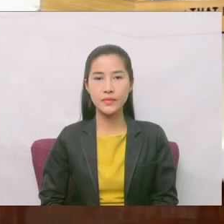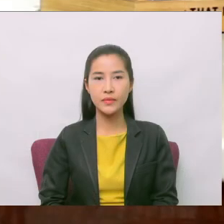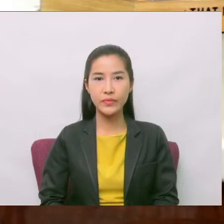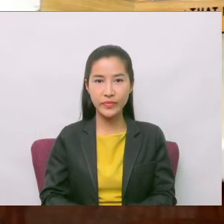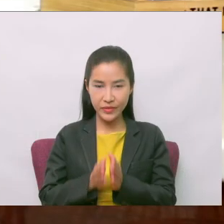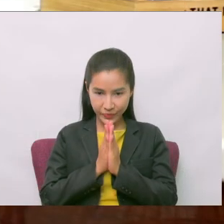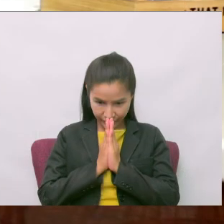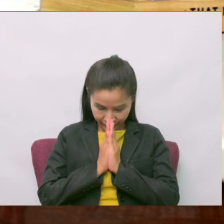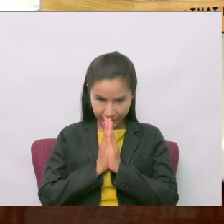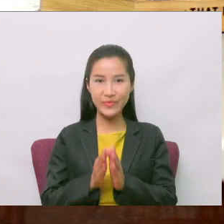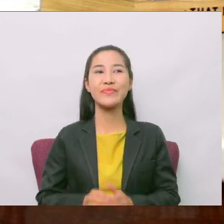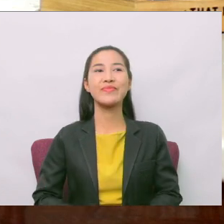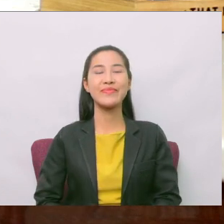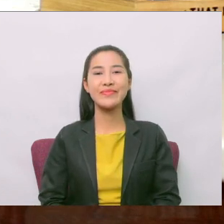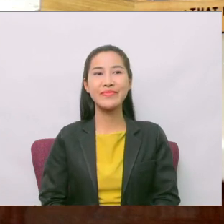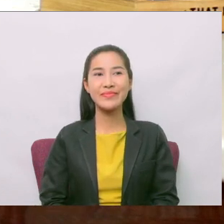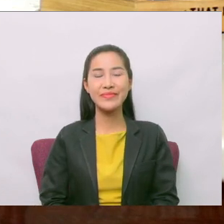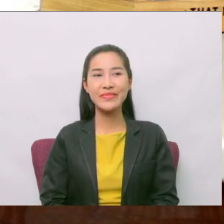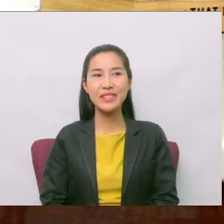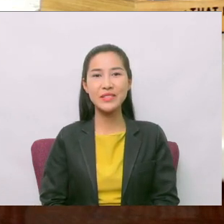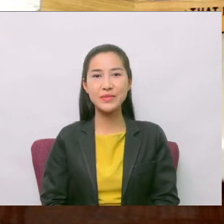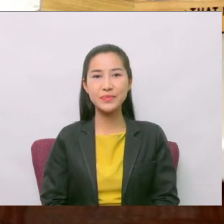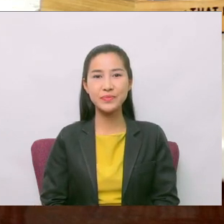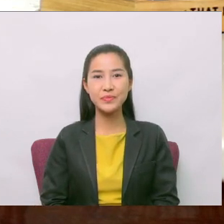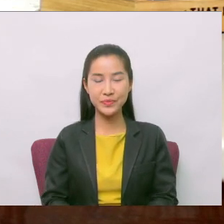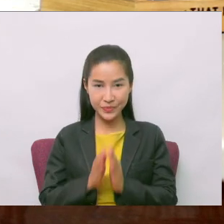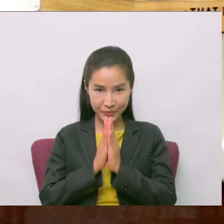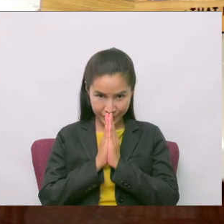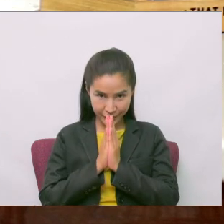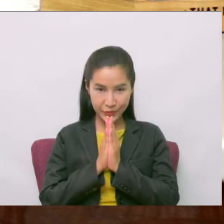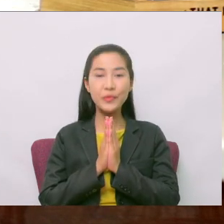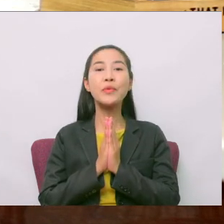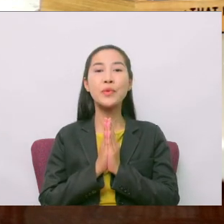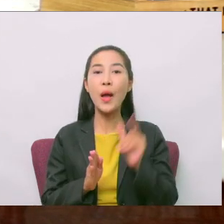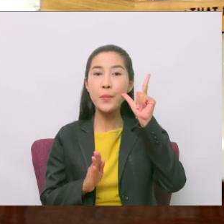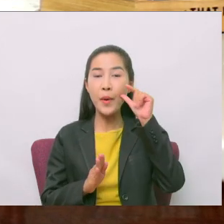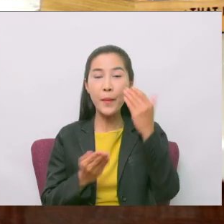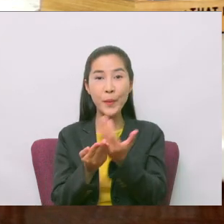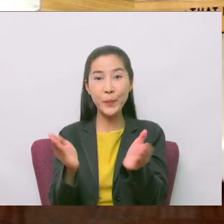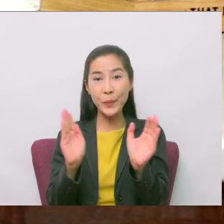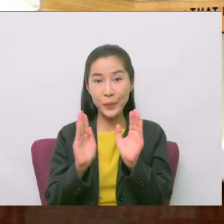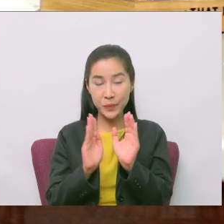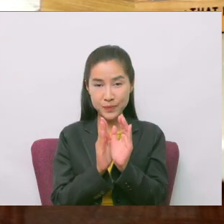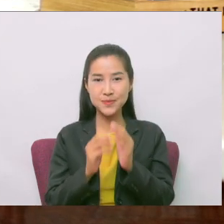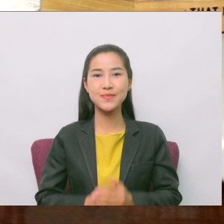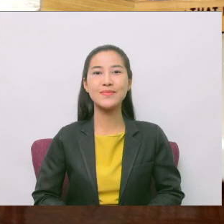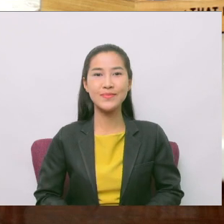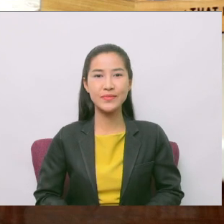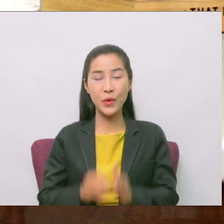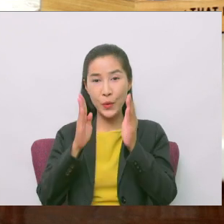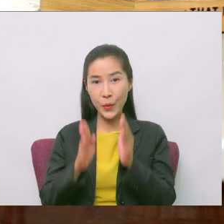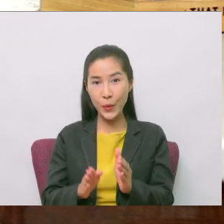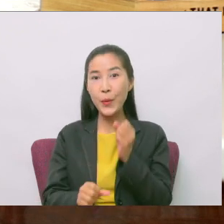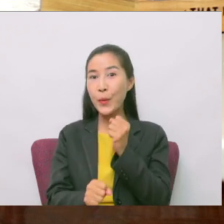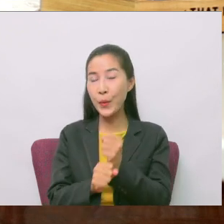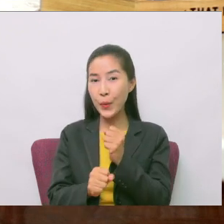ค่ะสวัสดีค่ะค่ะก็สวัสดีผู้ปกครองนะคะแล้วก็เจ้าหน้าที่นะคะหรือ